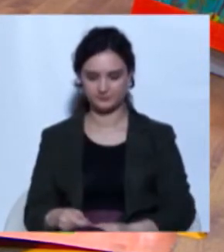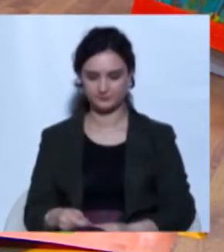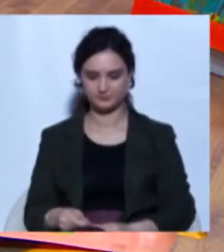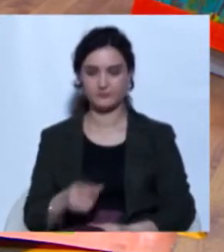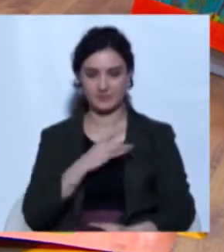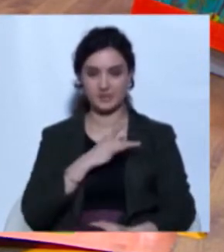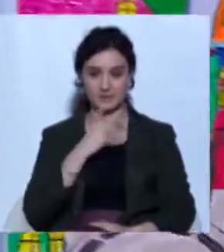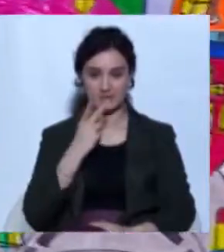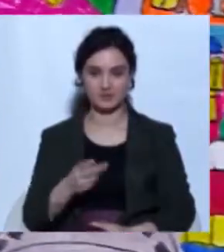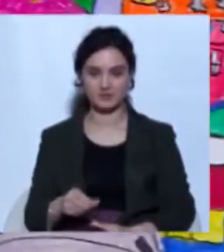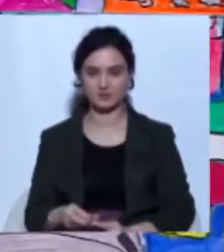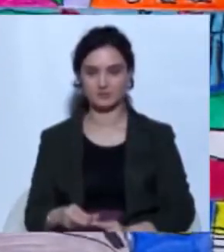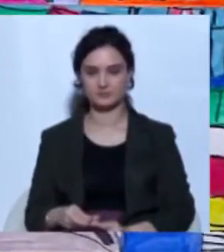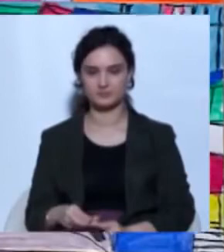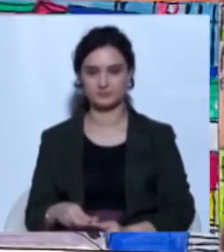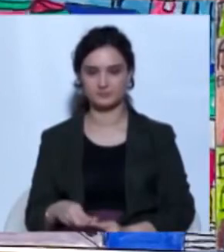თეთრს.